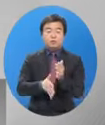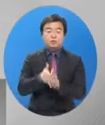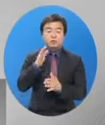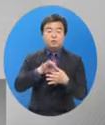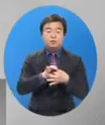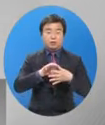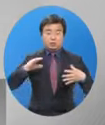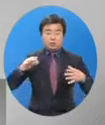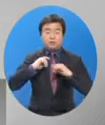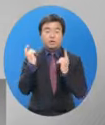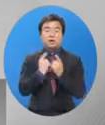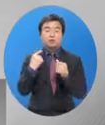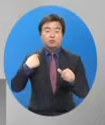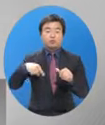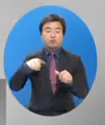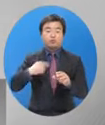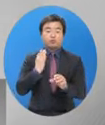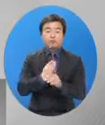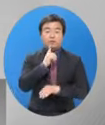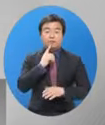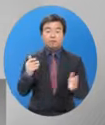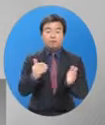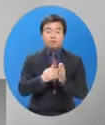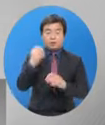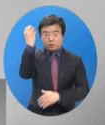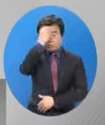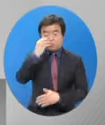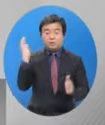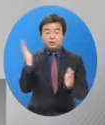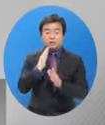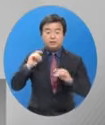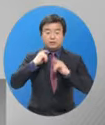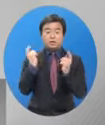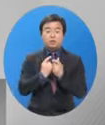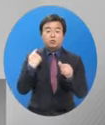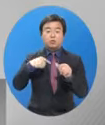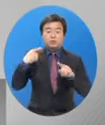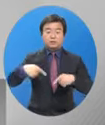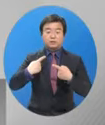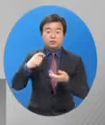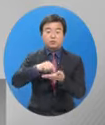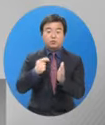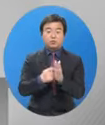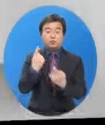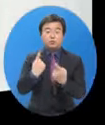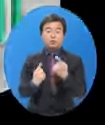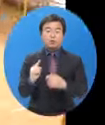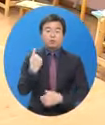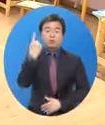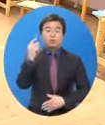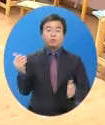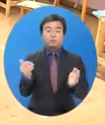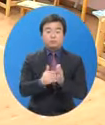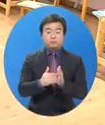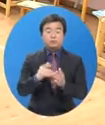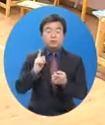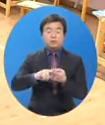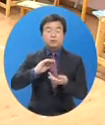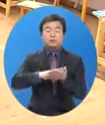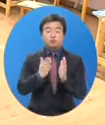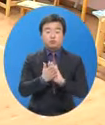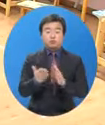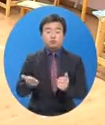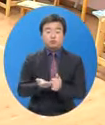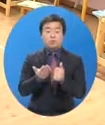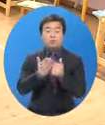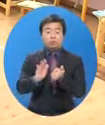시키고 있는 것으로 나타났습니다. 고등학생의 사교육 참여율보다 높은 수치입니다. 여기에 유치원이나